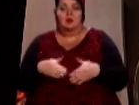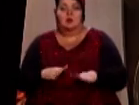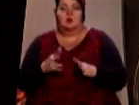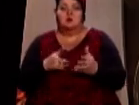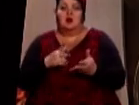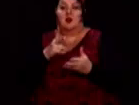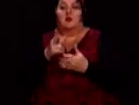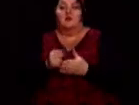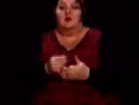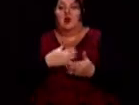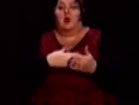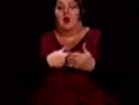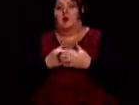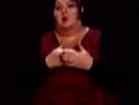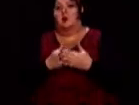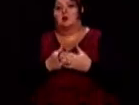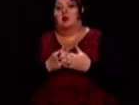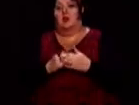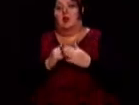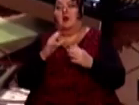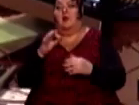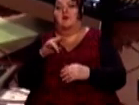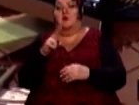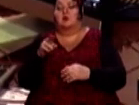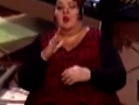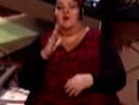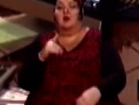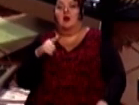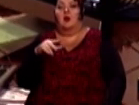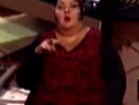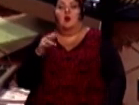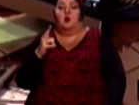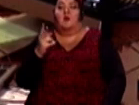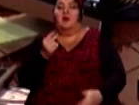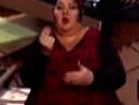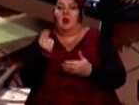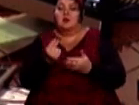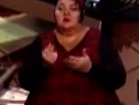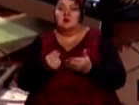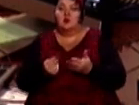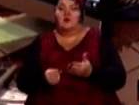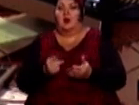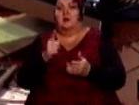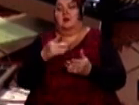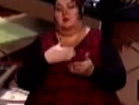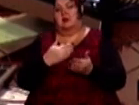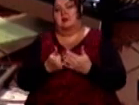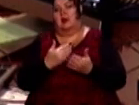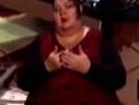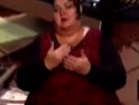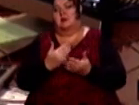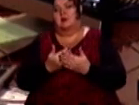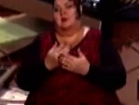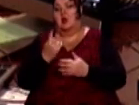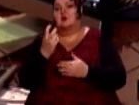фонду, благодійний фонд Валерія Головка. Ескізування і створення повномасштабної моделі, це, мені здається, десь